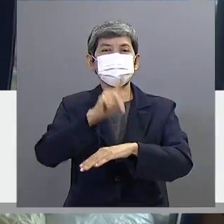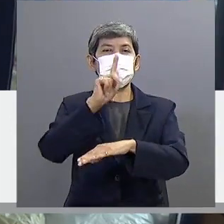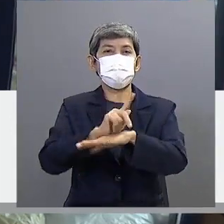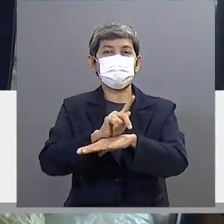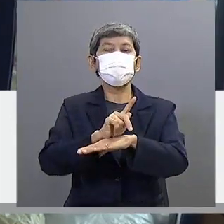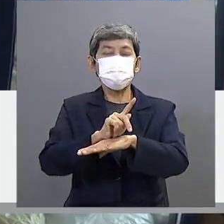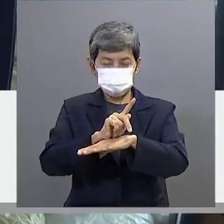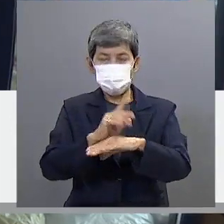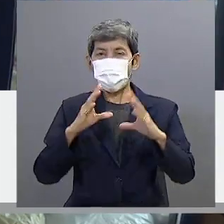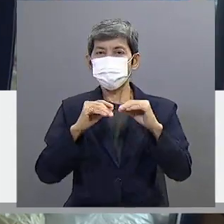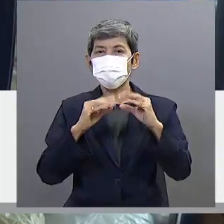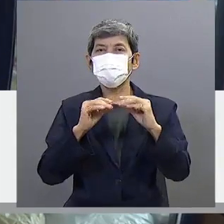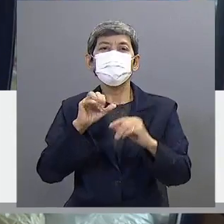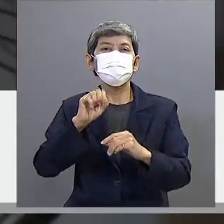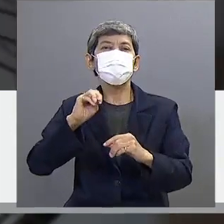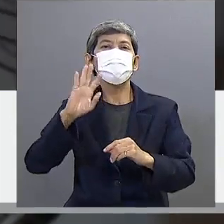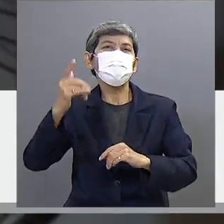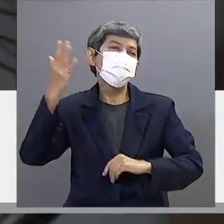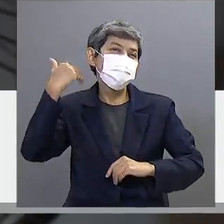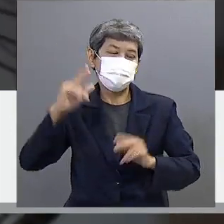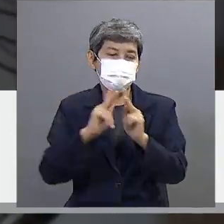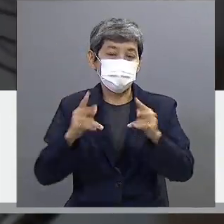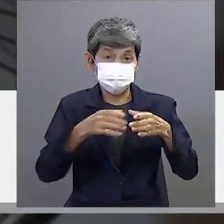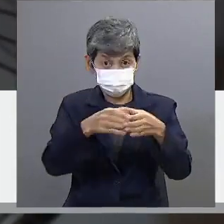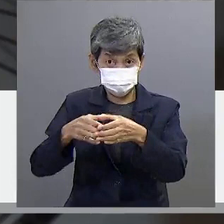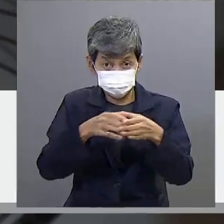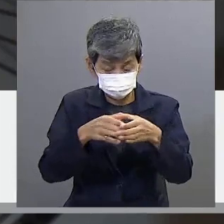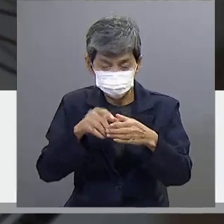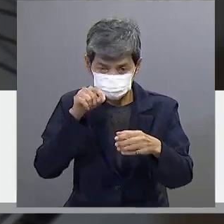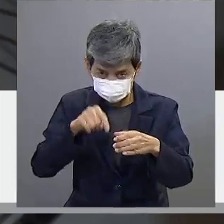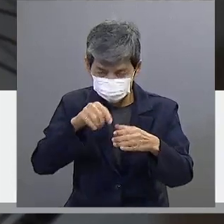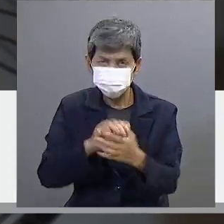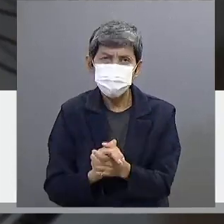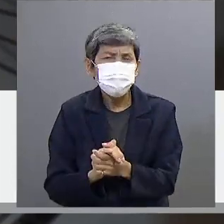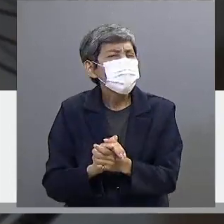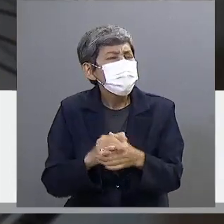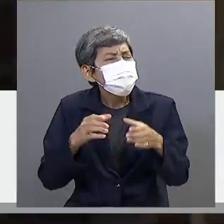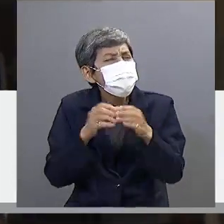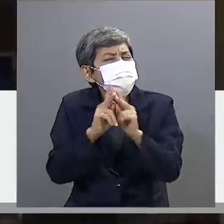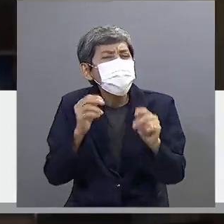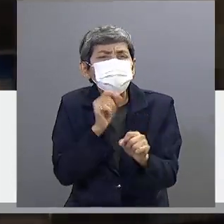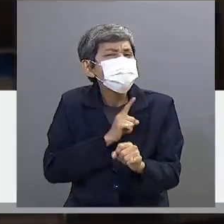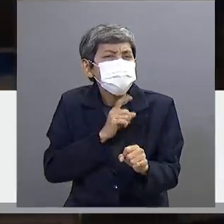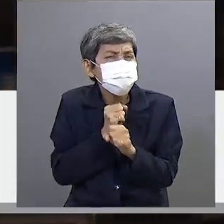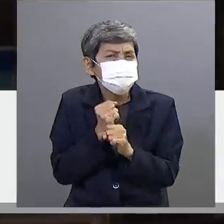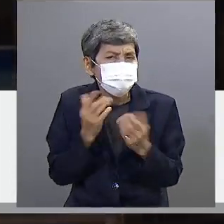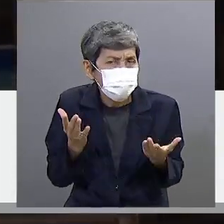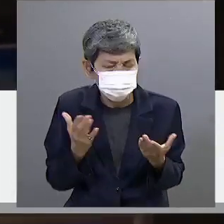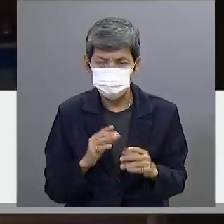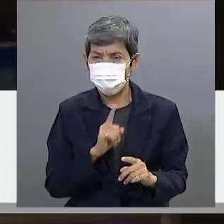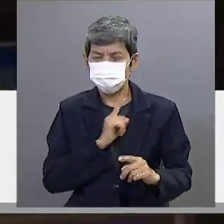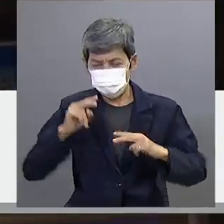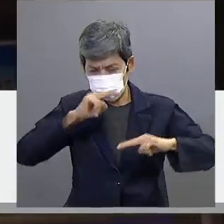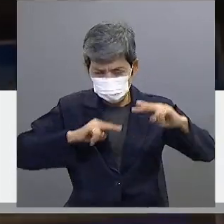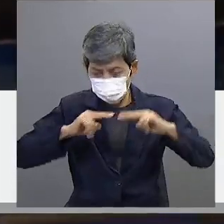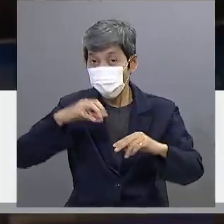ที่ประชุมสมช.แล้วก็คลอดคณะกรรมการชุดนี้ออกมาบทบาทสำคัญคือการพิจารณาค่าไฟค่ะจะเกิดขึ้นใน